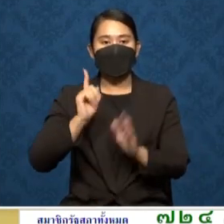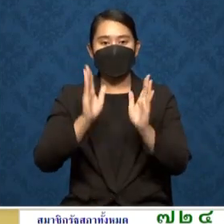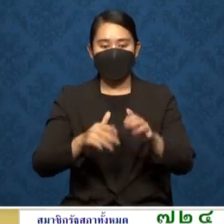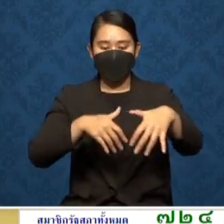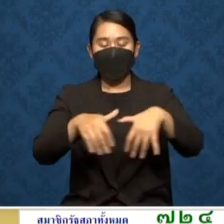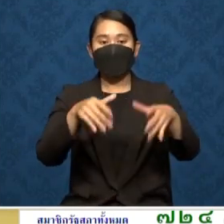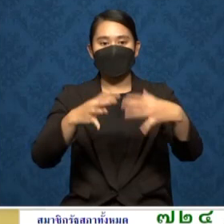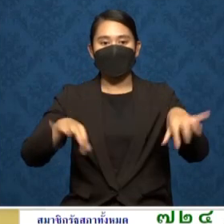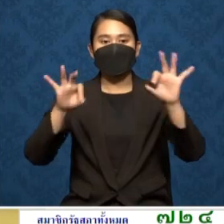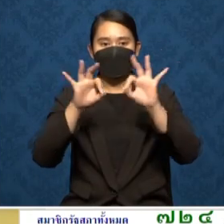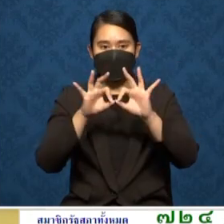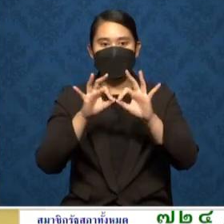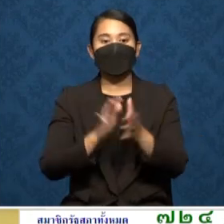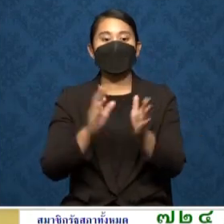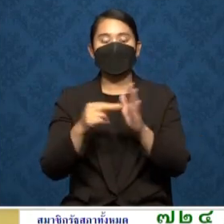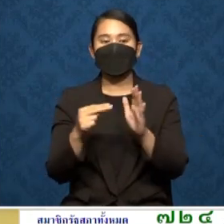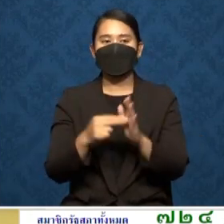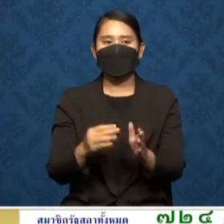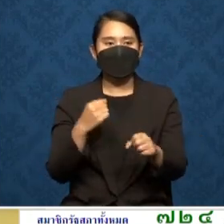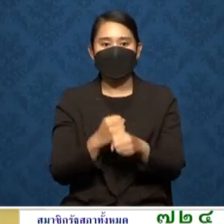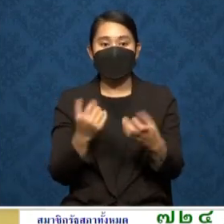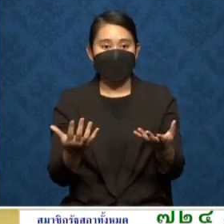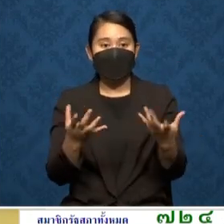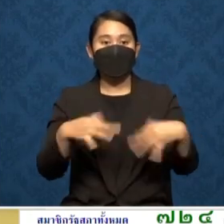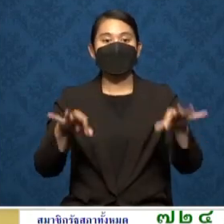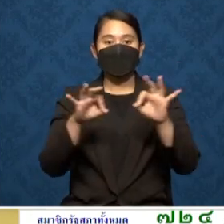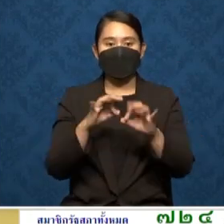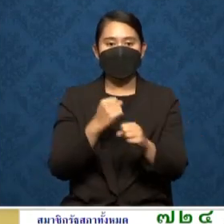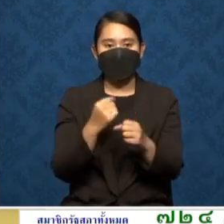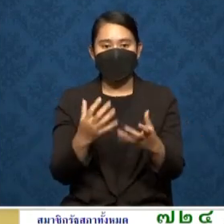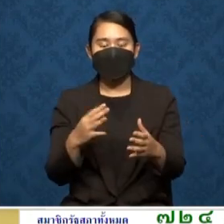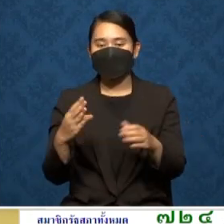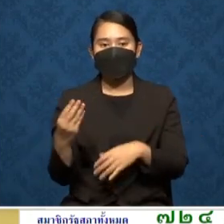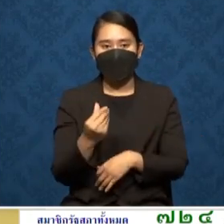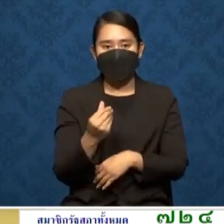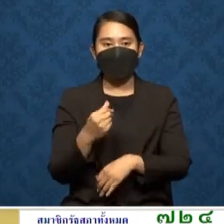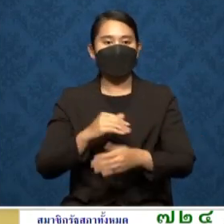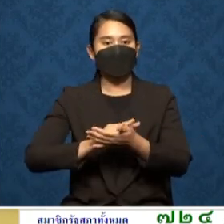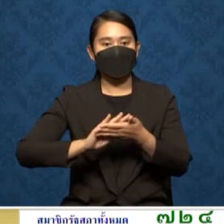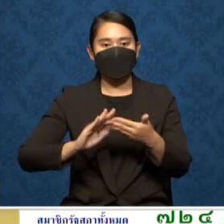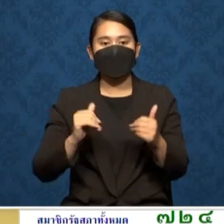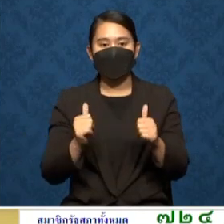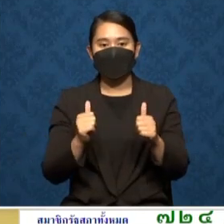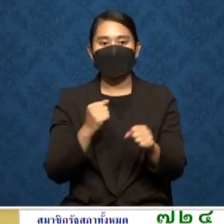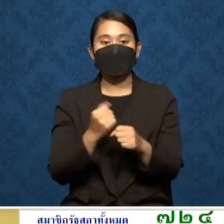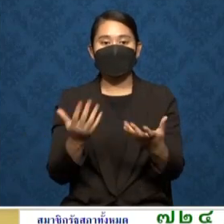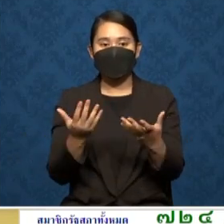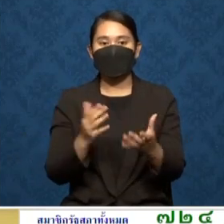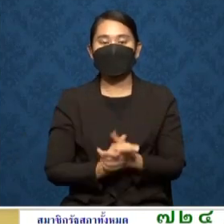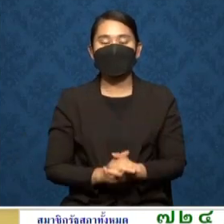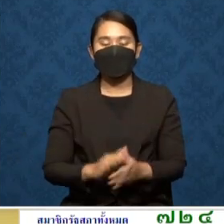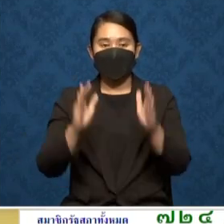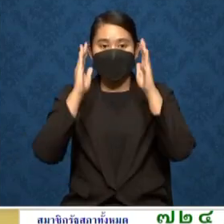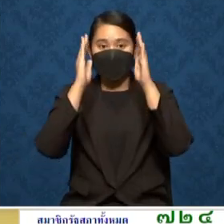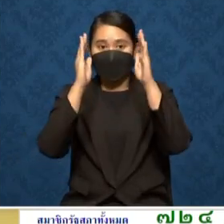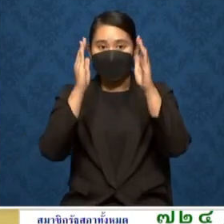เป็นสำคัญว่าสิ่งใดที่จะมีความสะดวกรวดเร็วเรียบร้อยมากกว่ากันเพราะฉะนั้นตั้งใจที่จะให้ส